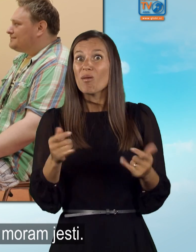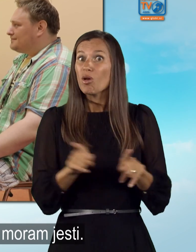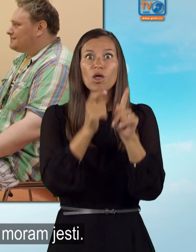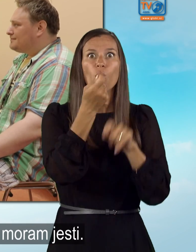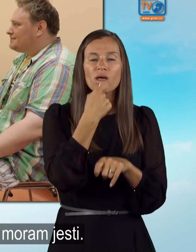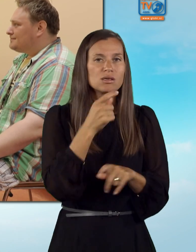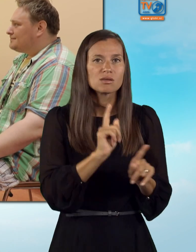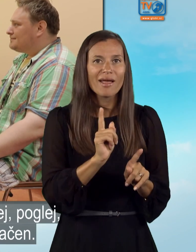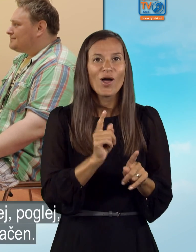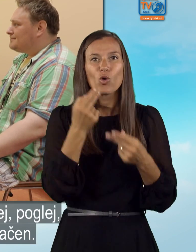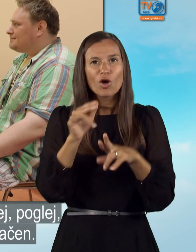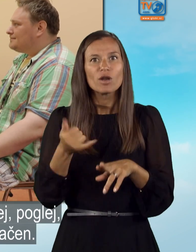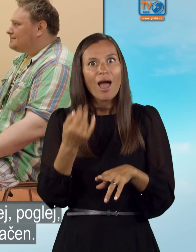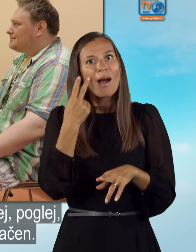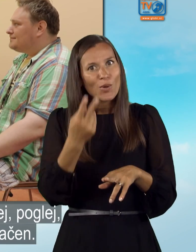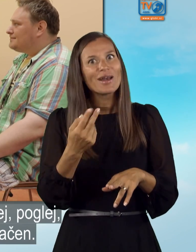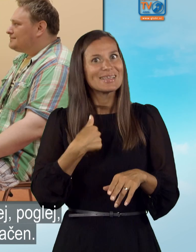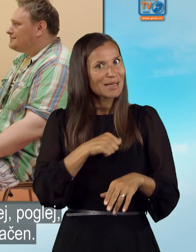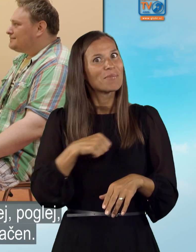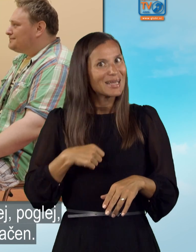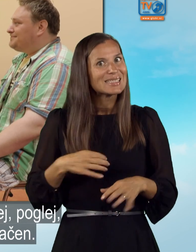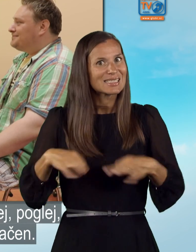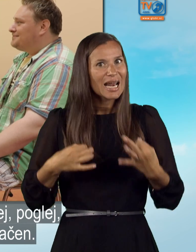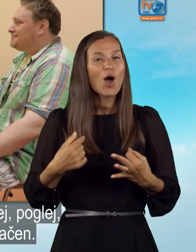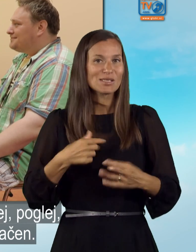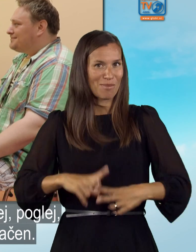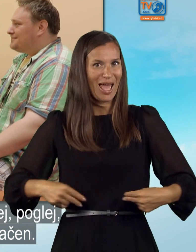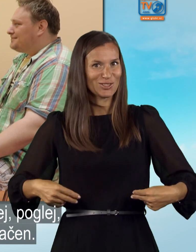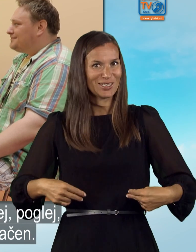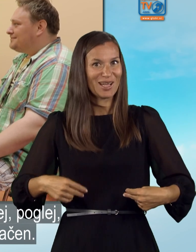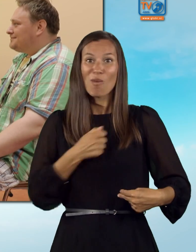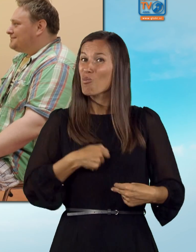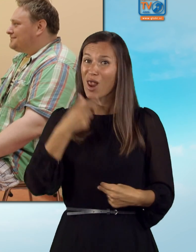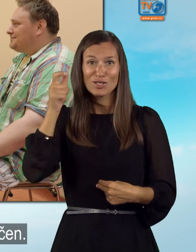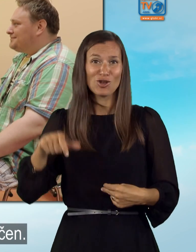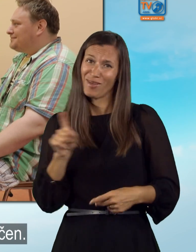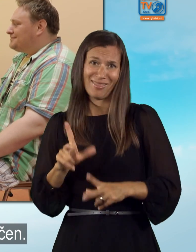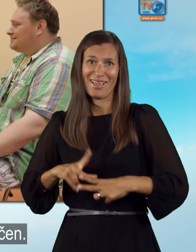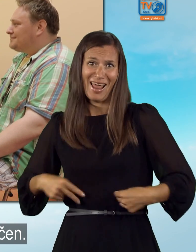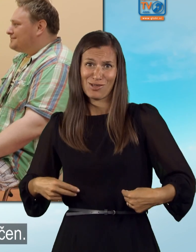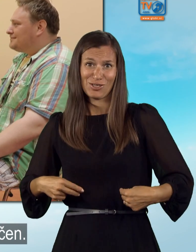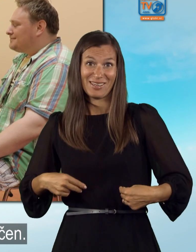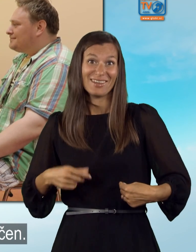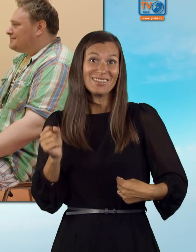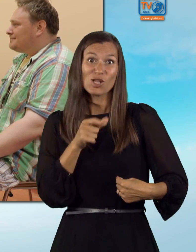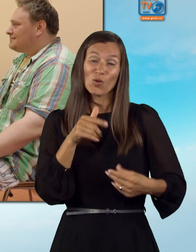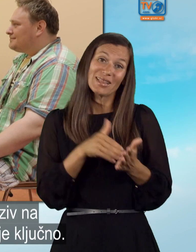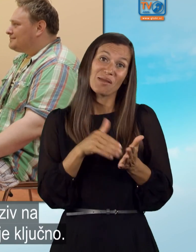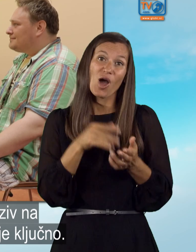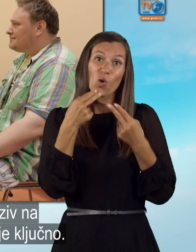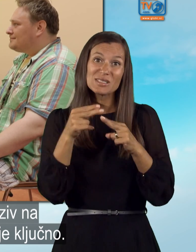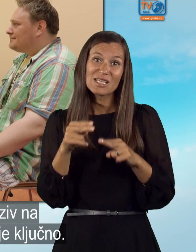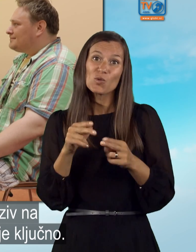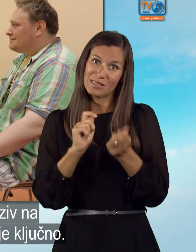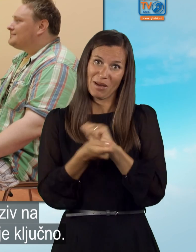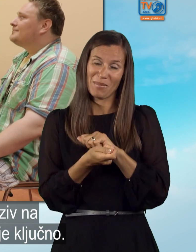pa jest. Odgovor na to je, poglej, ker si zdrav, si lačen. Mlad človek ni lačen. A veste, tako da je treba odziv na te